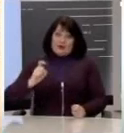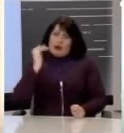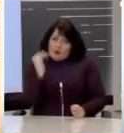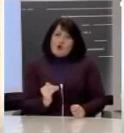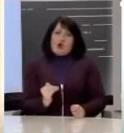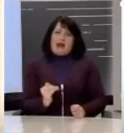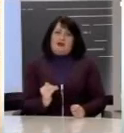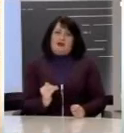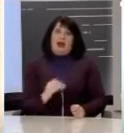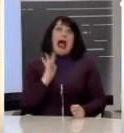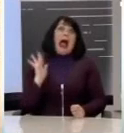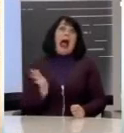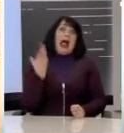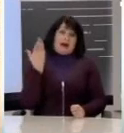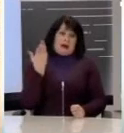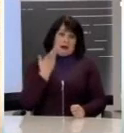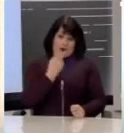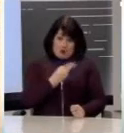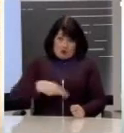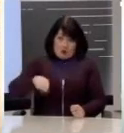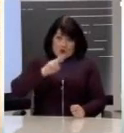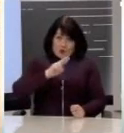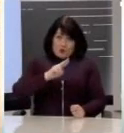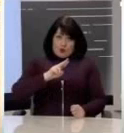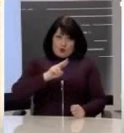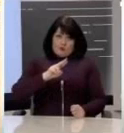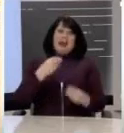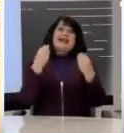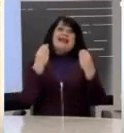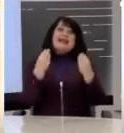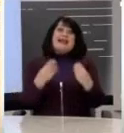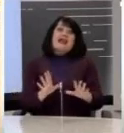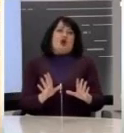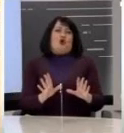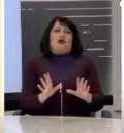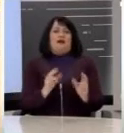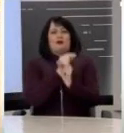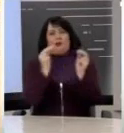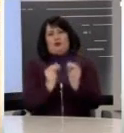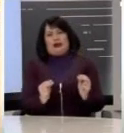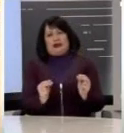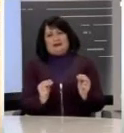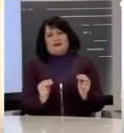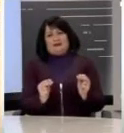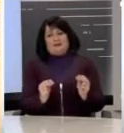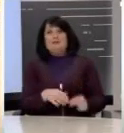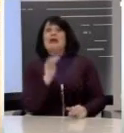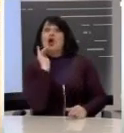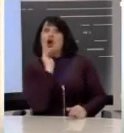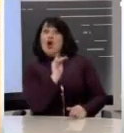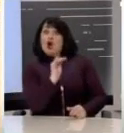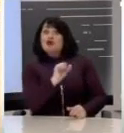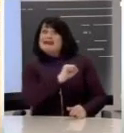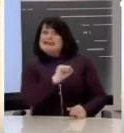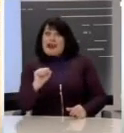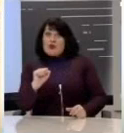αλλά ακόμα και αν είχαν αυξηθεί θα επιδείνωναν και δεν θα βελτίωναν το δημοσιονομικό αποτέλεσμα. Ξανά ρωτήστε τον κύριο Σταϊκούρα που